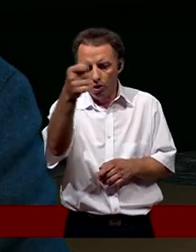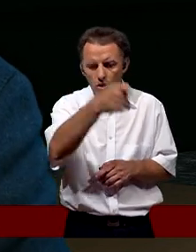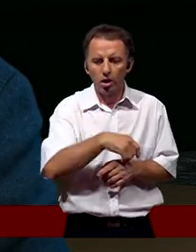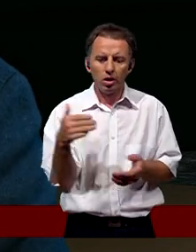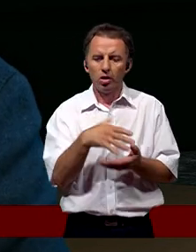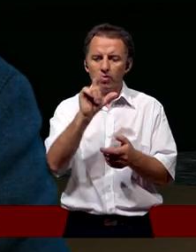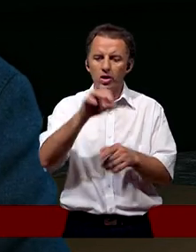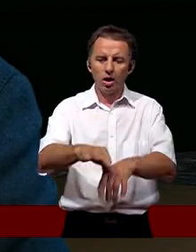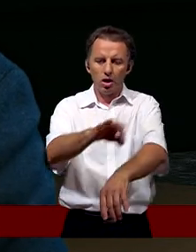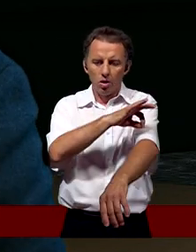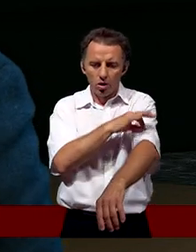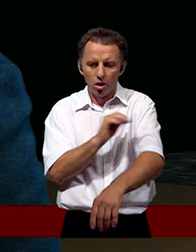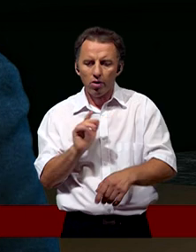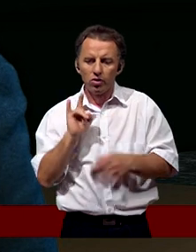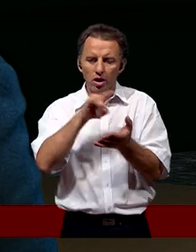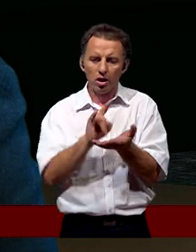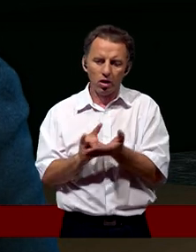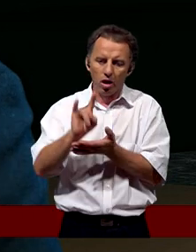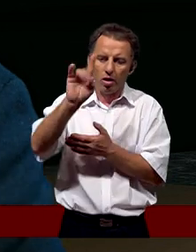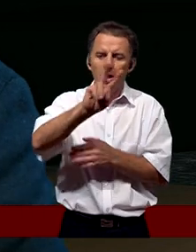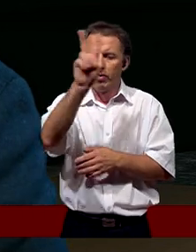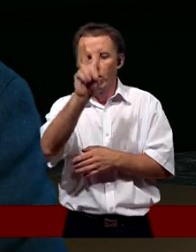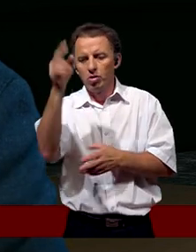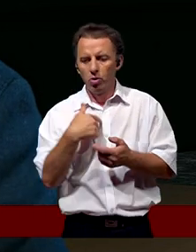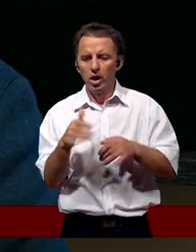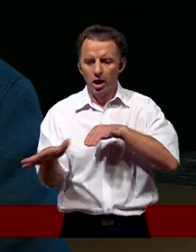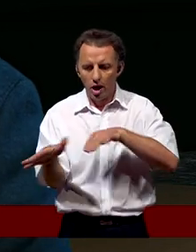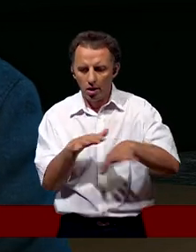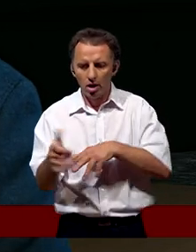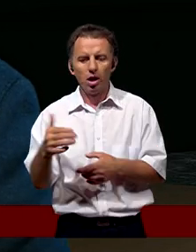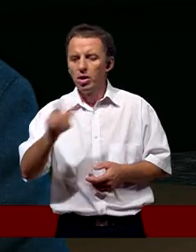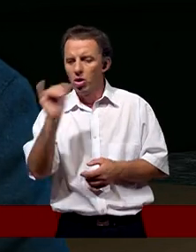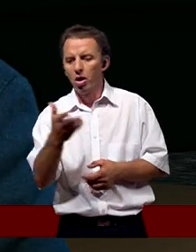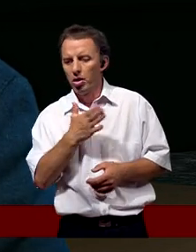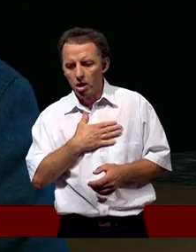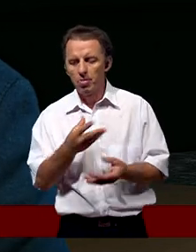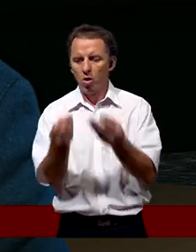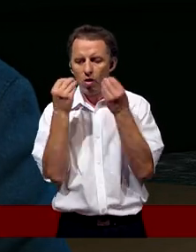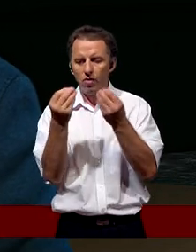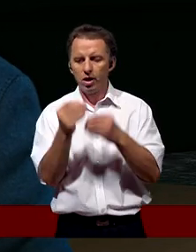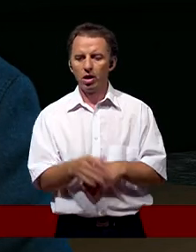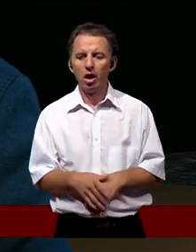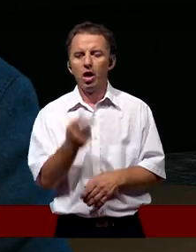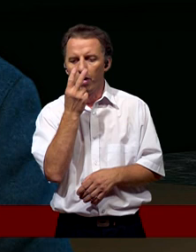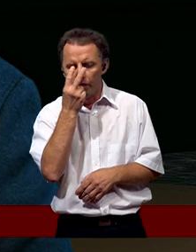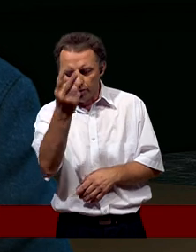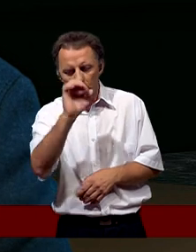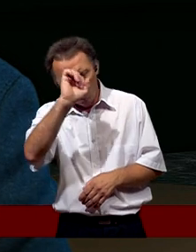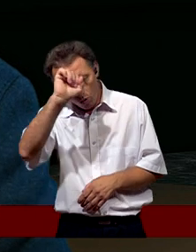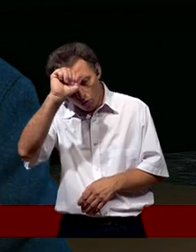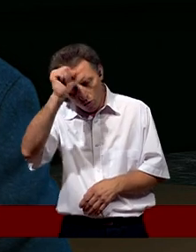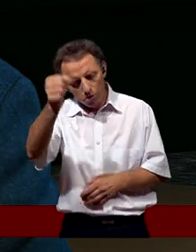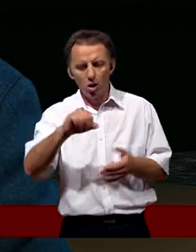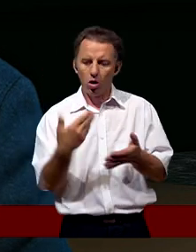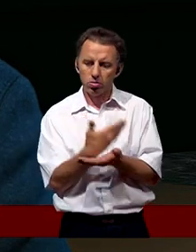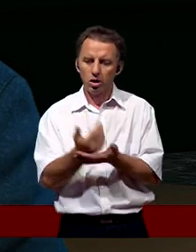przebyć 1200 kilometrów. Wsiadłem do samolotu, 2 godziny byłem na miejscu. Jonasz nie miał takiego komfortu, ale widać jego upartość.